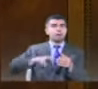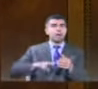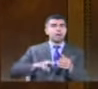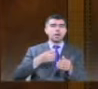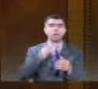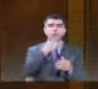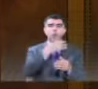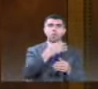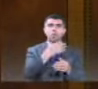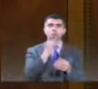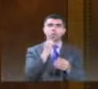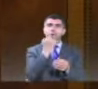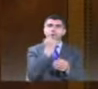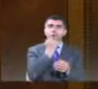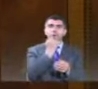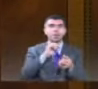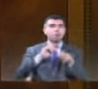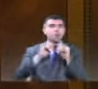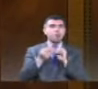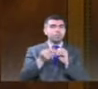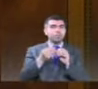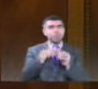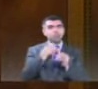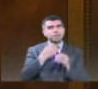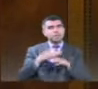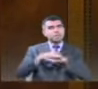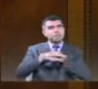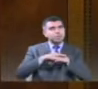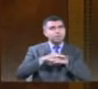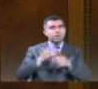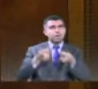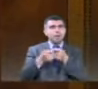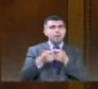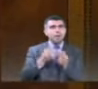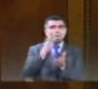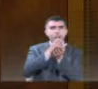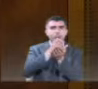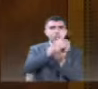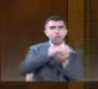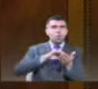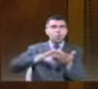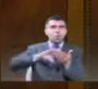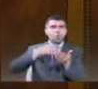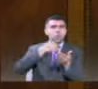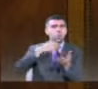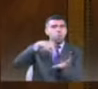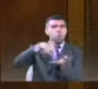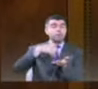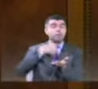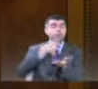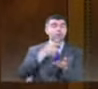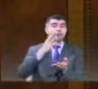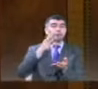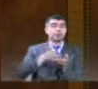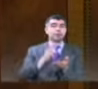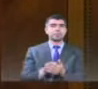هذه الحكومة ويبدا كيشخشخ فيها. لا، الله يهديكم، شوية ديال المعقول باش نتعلموا كلنا نعترفوا، وإلا الطريقة هذه راهي ما خدامة